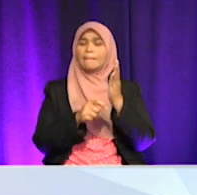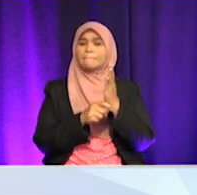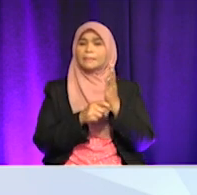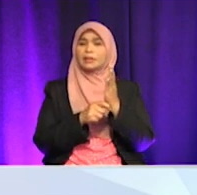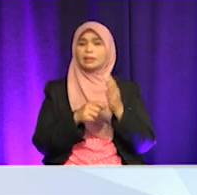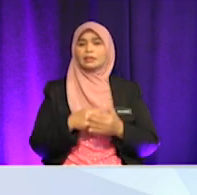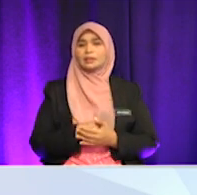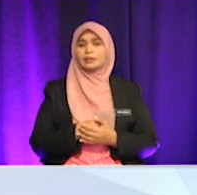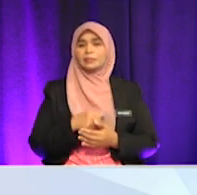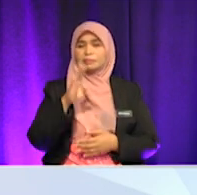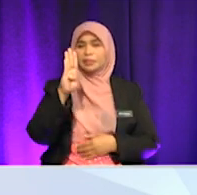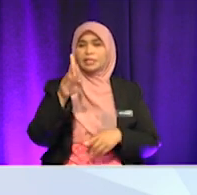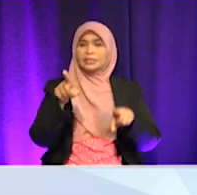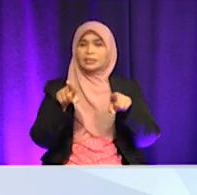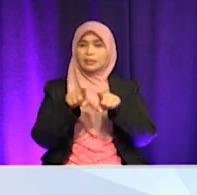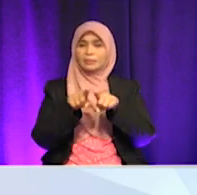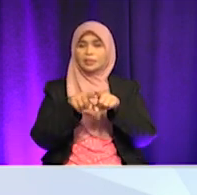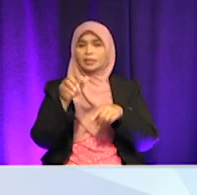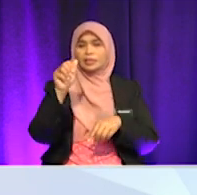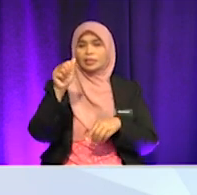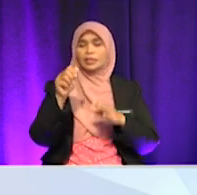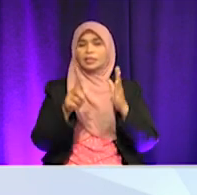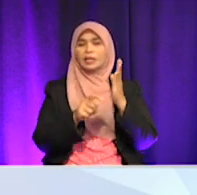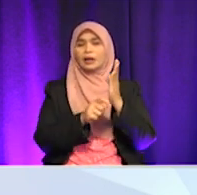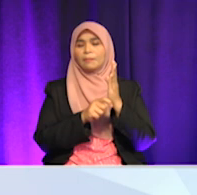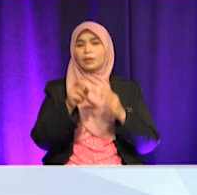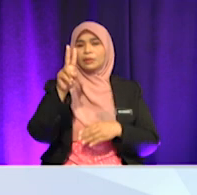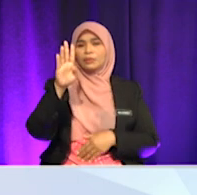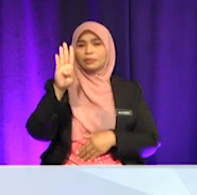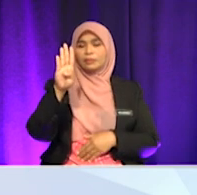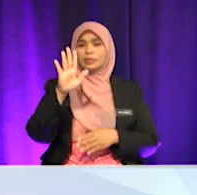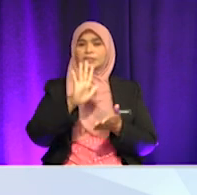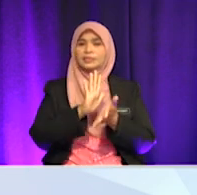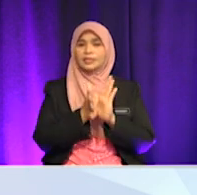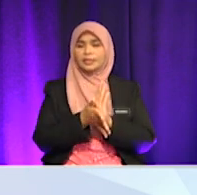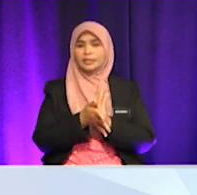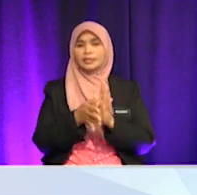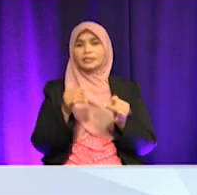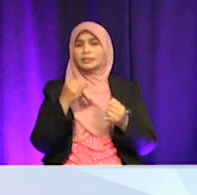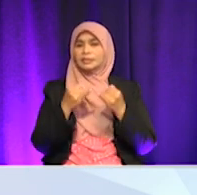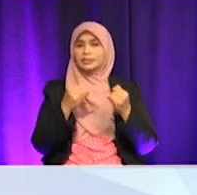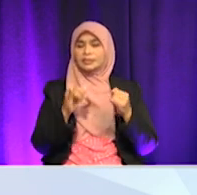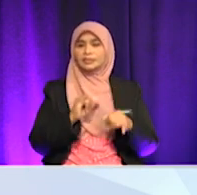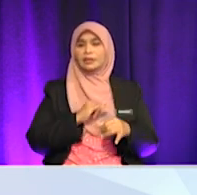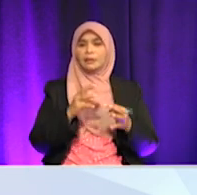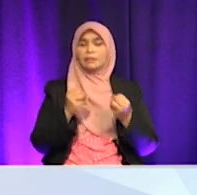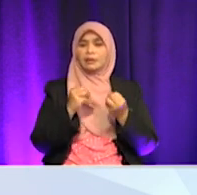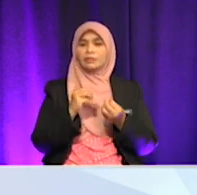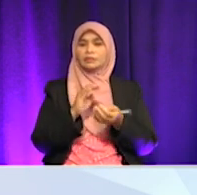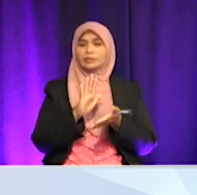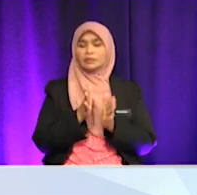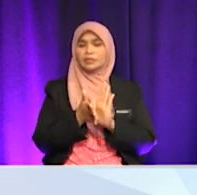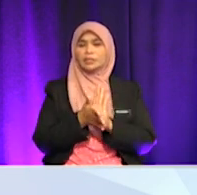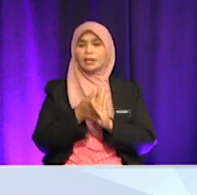A, P sama dengan A tambah 2B. Okey, jadi jika saya nak jadikan perkara rumus